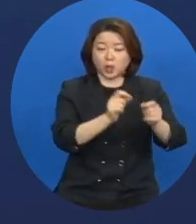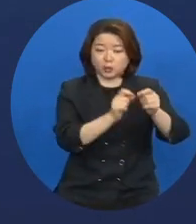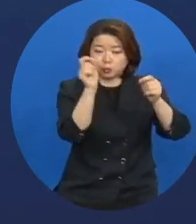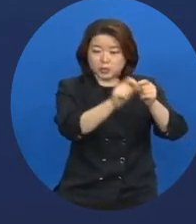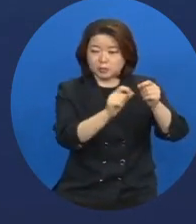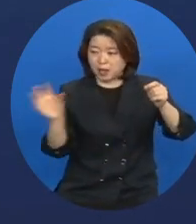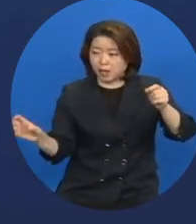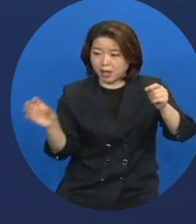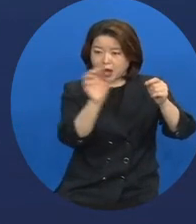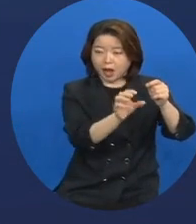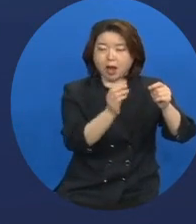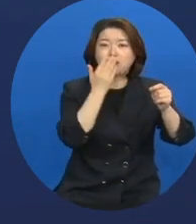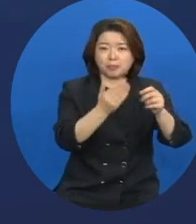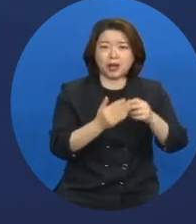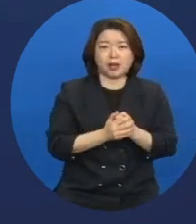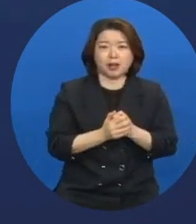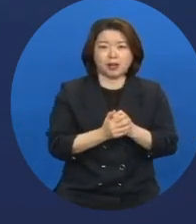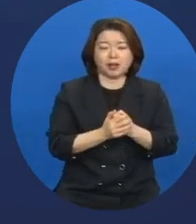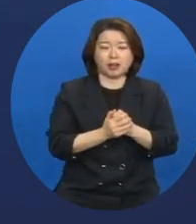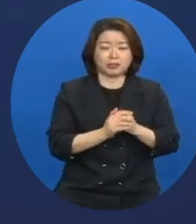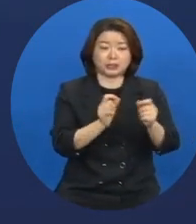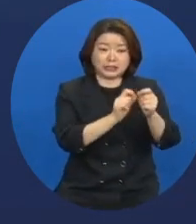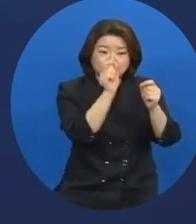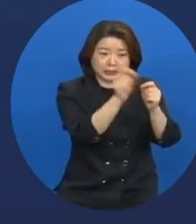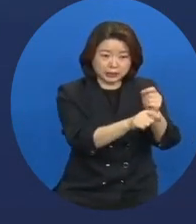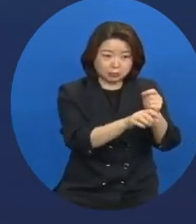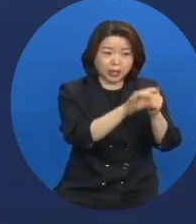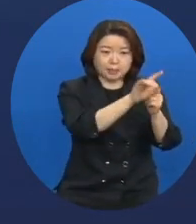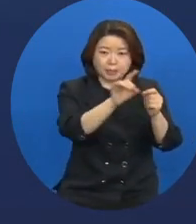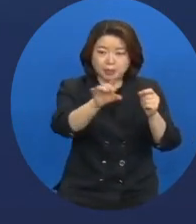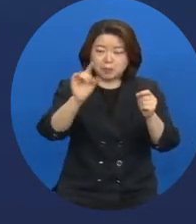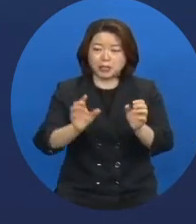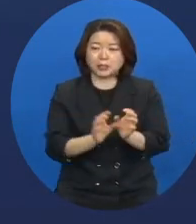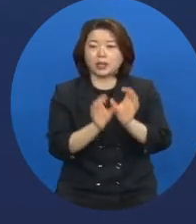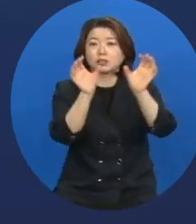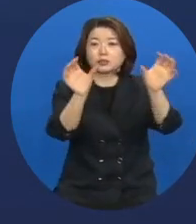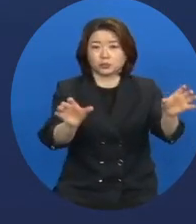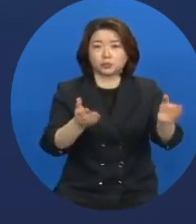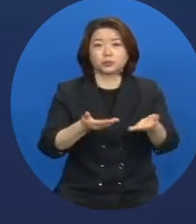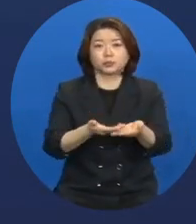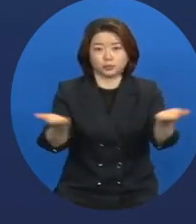세워주시고 한 지파씩의 몫을 주신 겁니다.